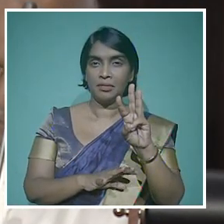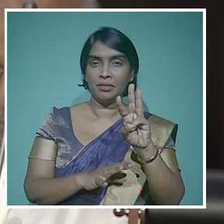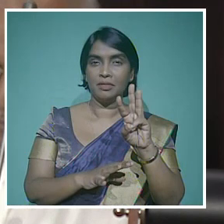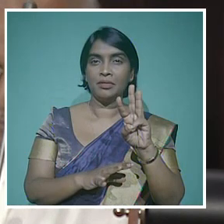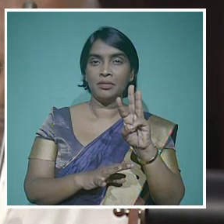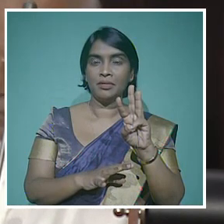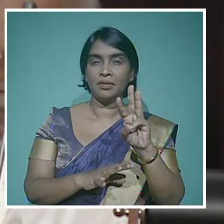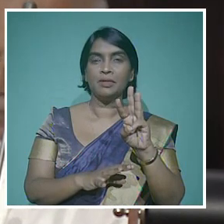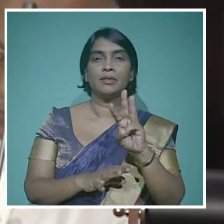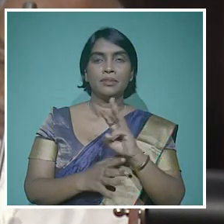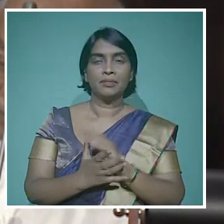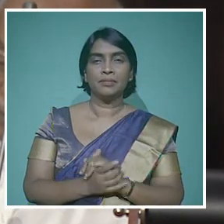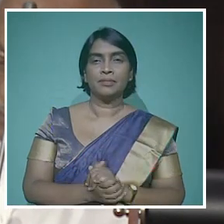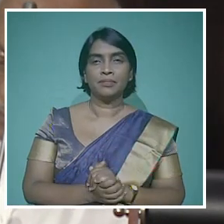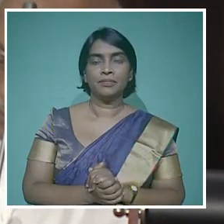53 වෙනි චෝදේ.